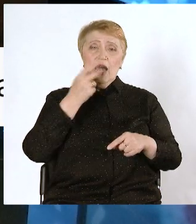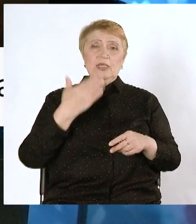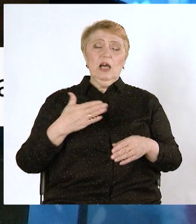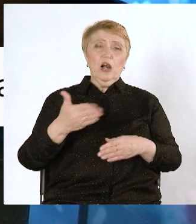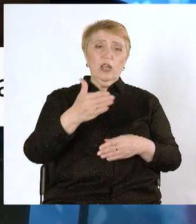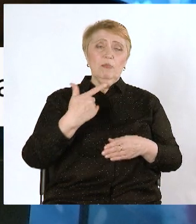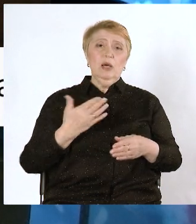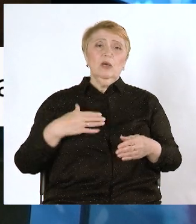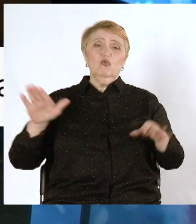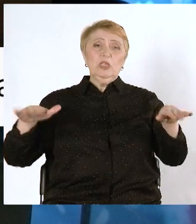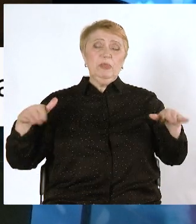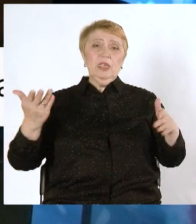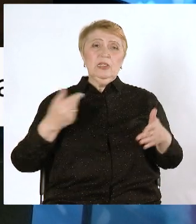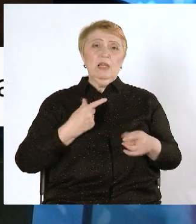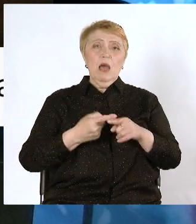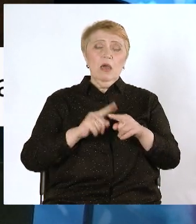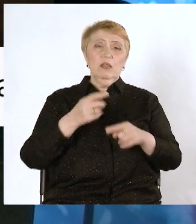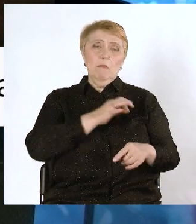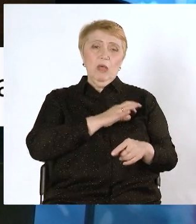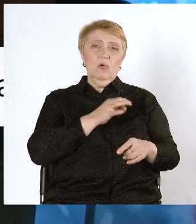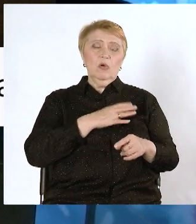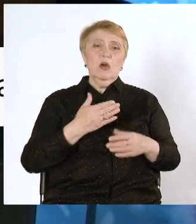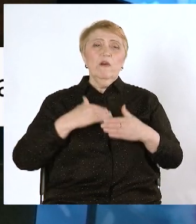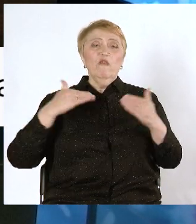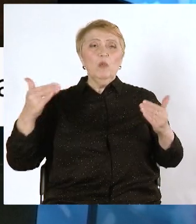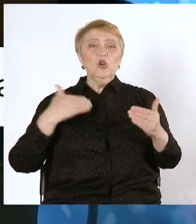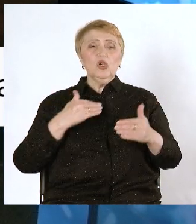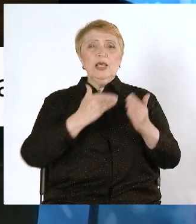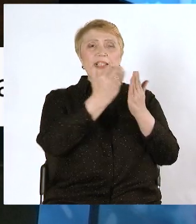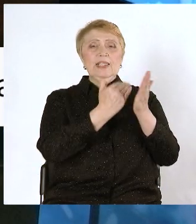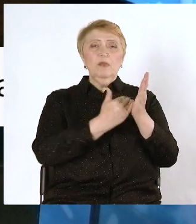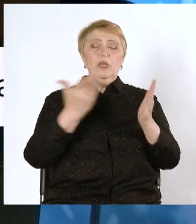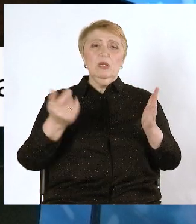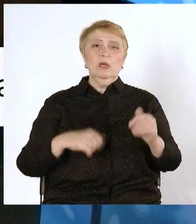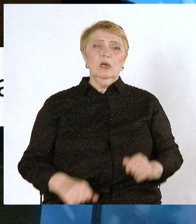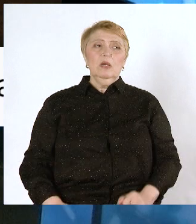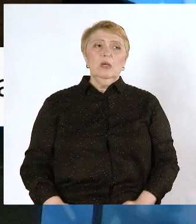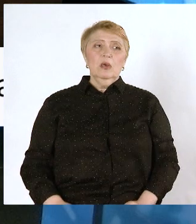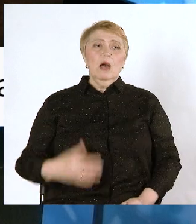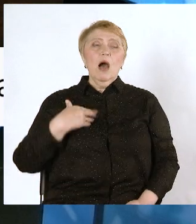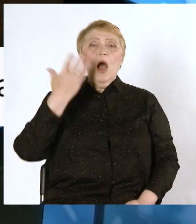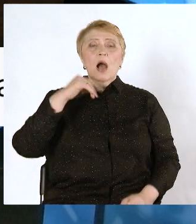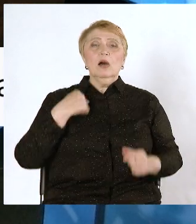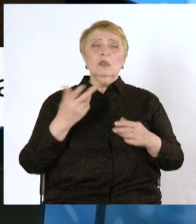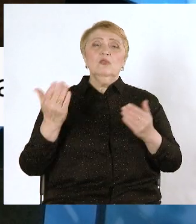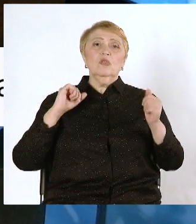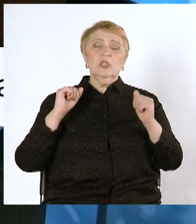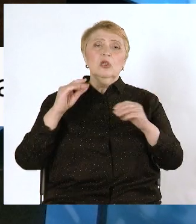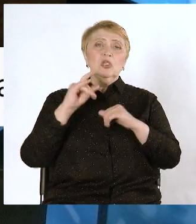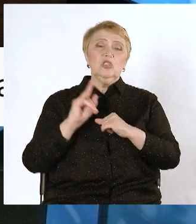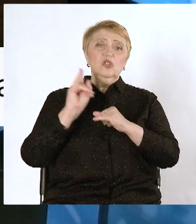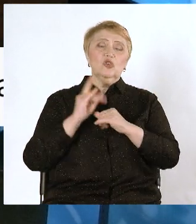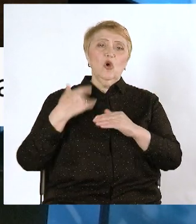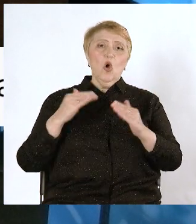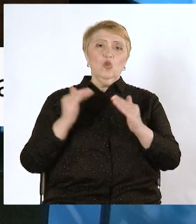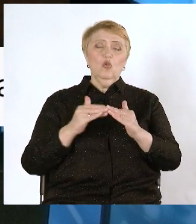мясо вот что такое белки и большей степени они с этой сдают людям а мы-то уже когда сидишь дома как бы но немножко чаще